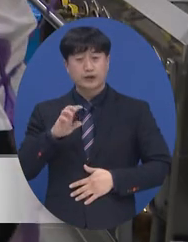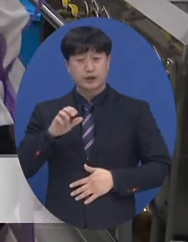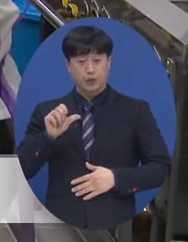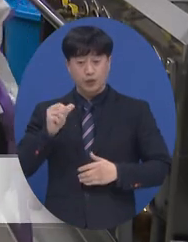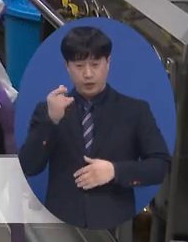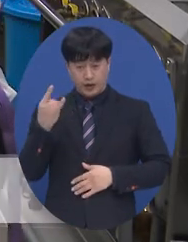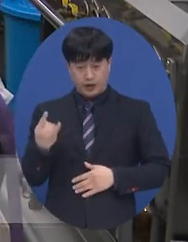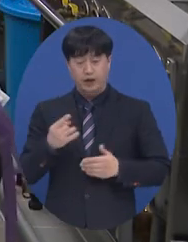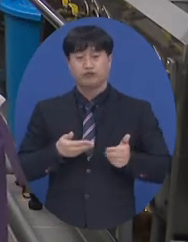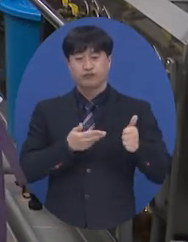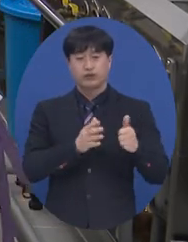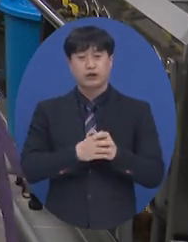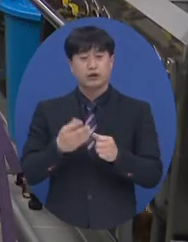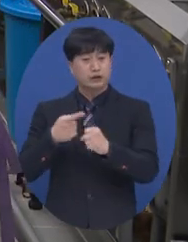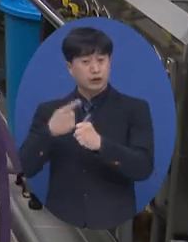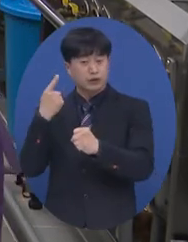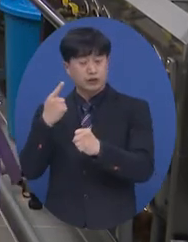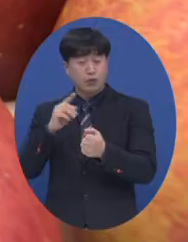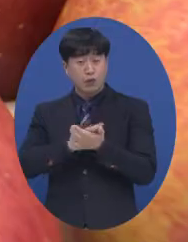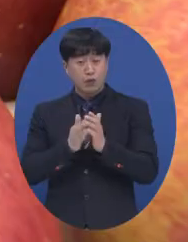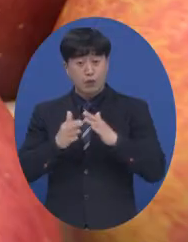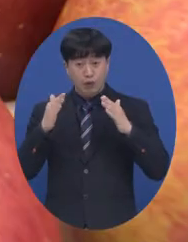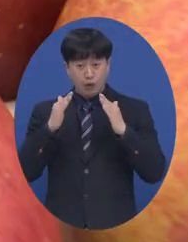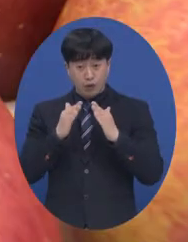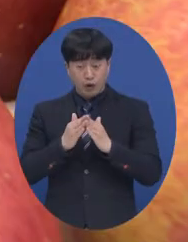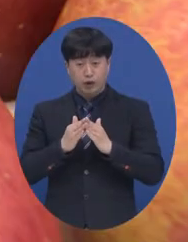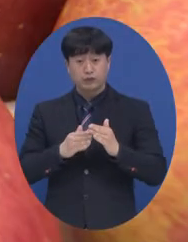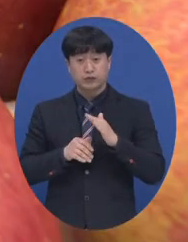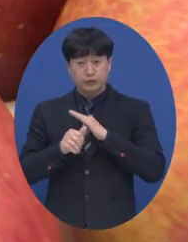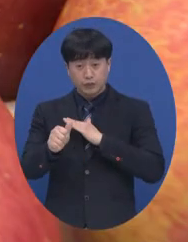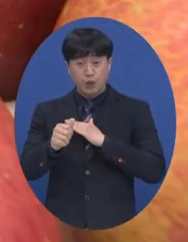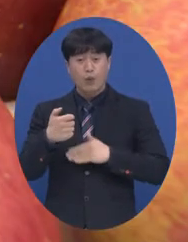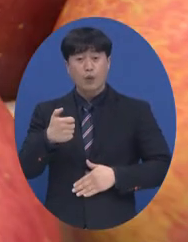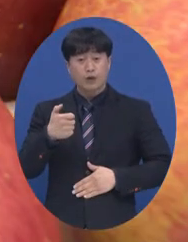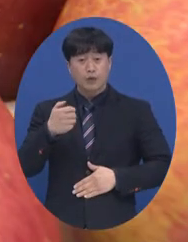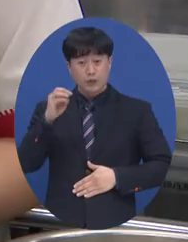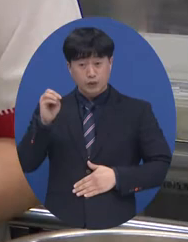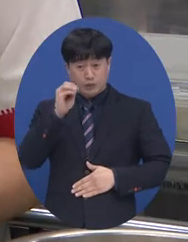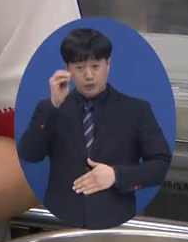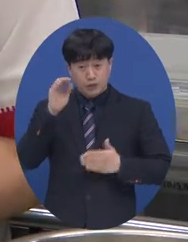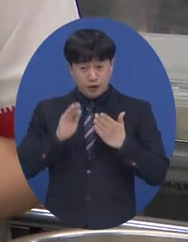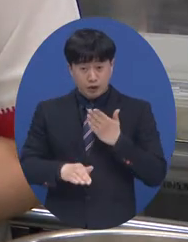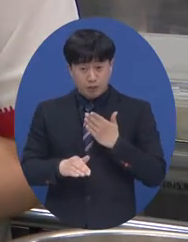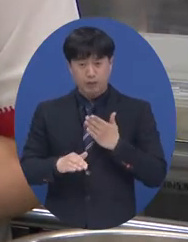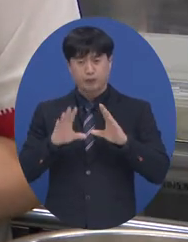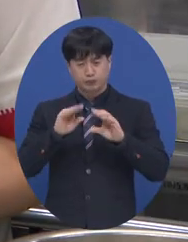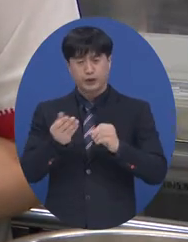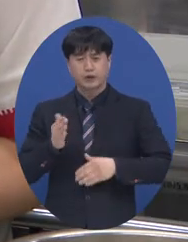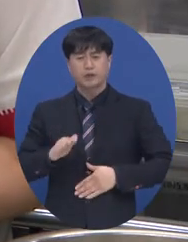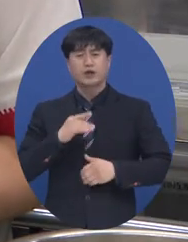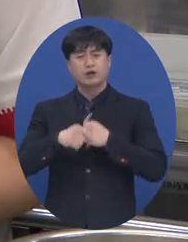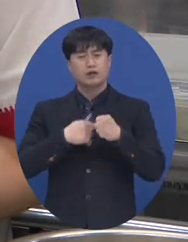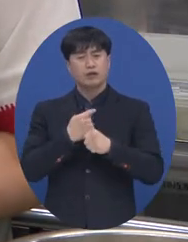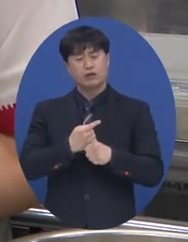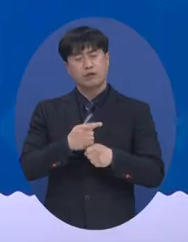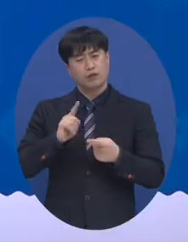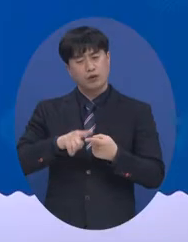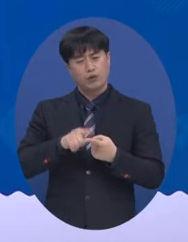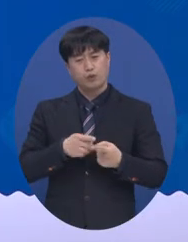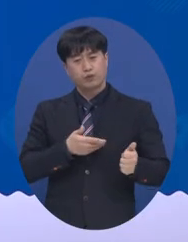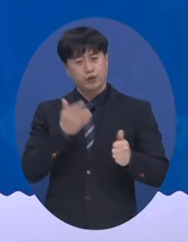지난해 널이 제품은 유리 50% 미만일 경우 출발했지만 오랜 연중 탄력적으로 공급할 계획입니다